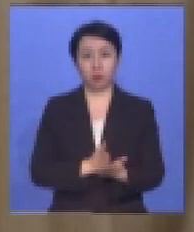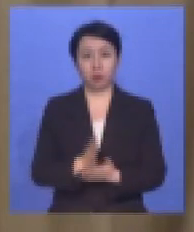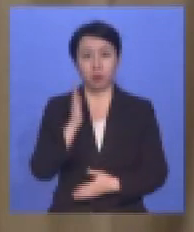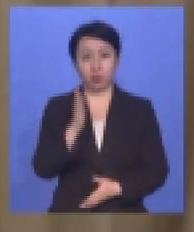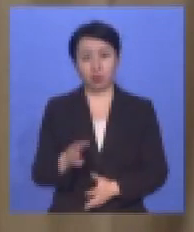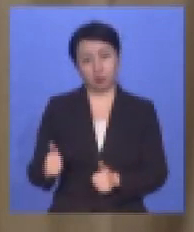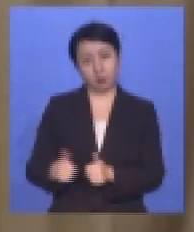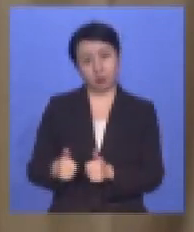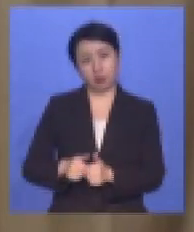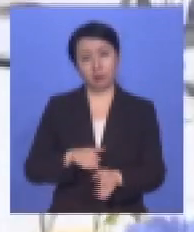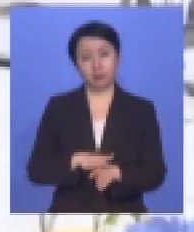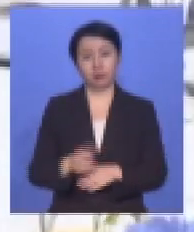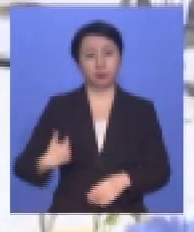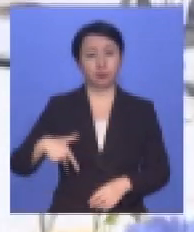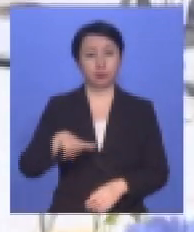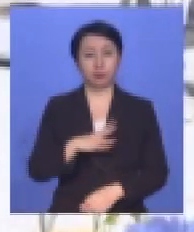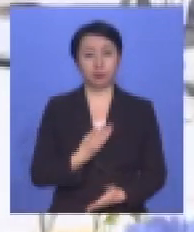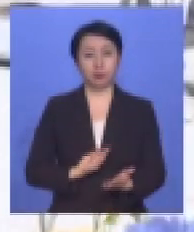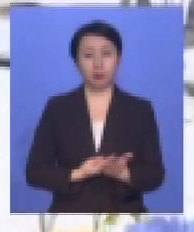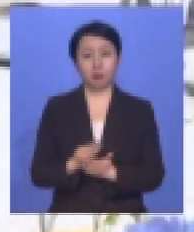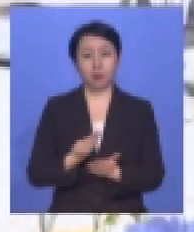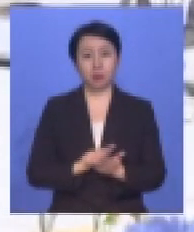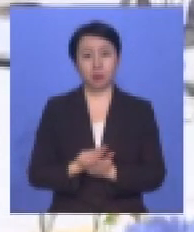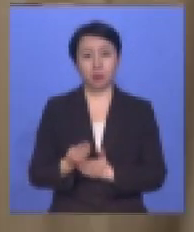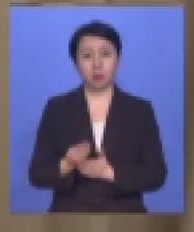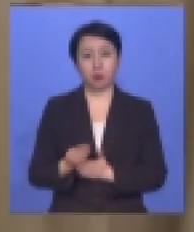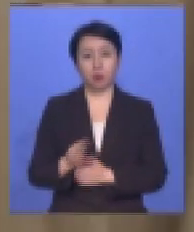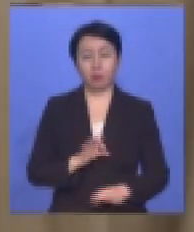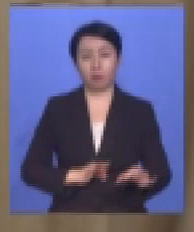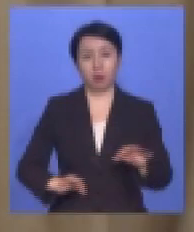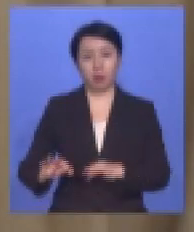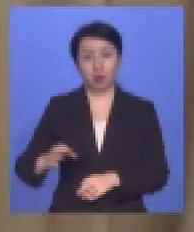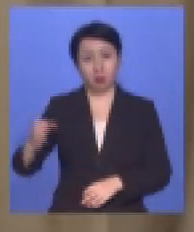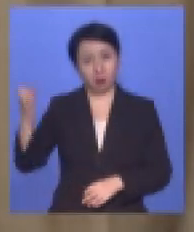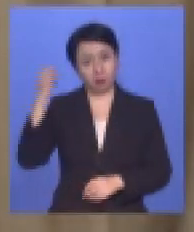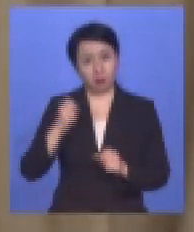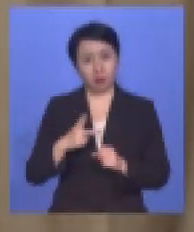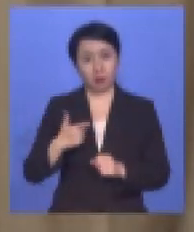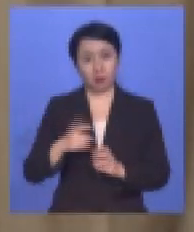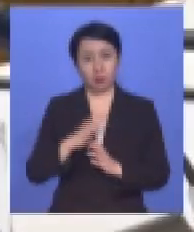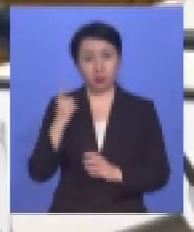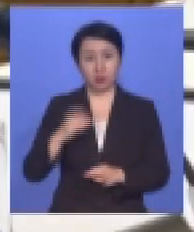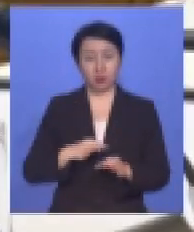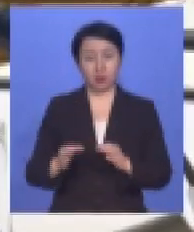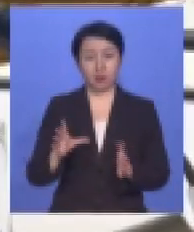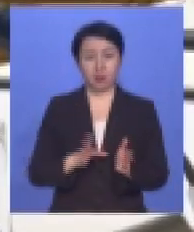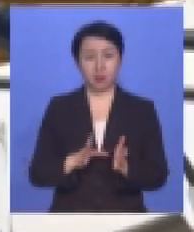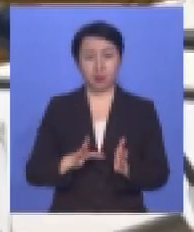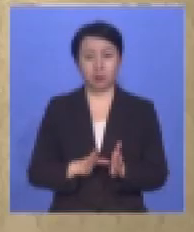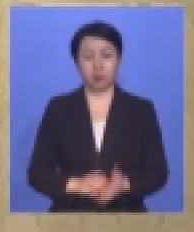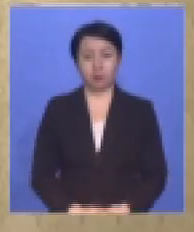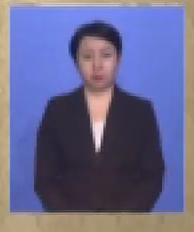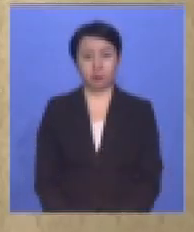перспективы дальнейшего сотрудничества и реализации совместных инвестиционных проектов в нефтегазохимический сфере и